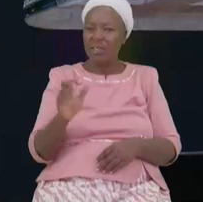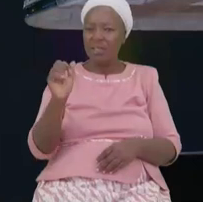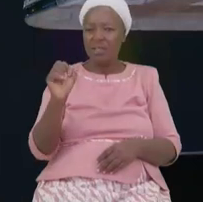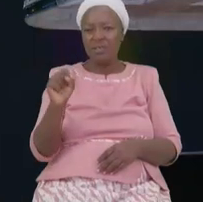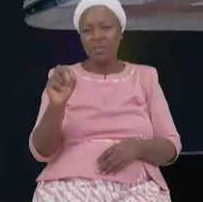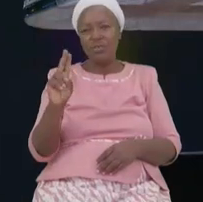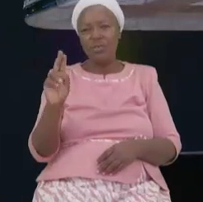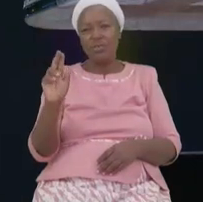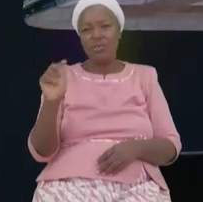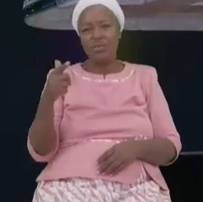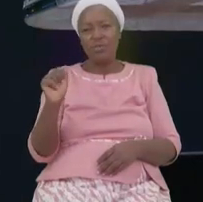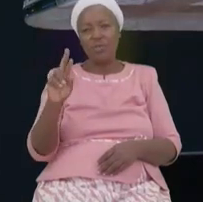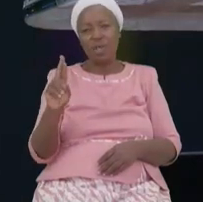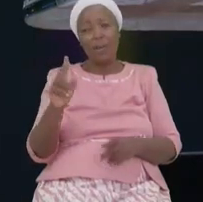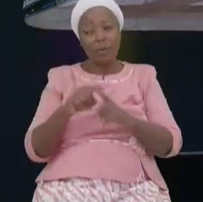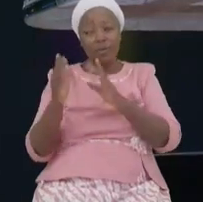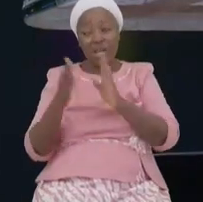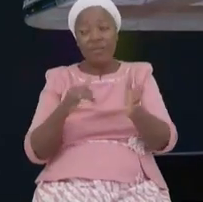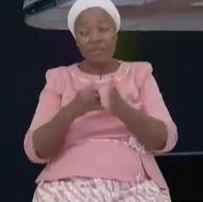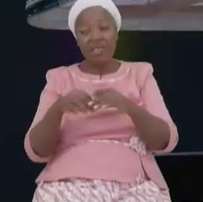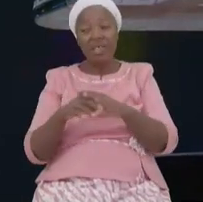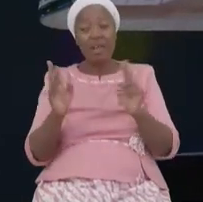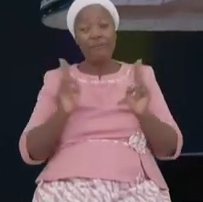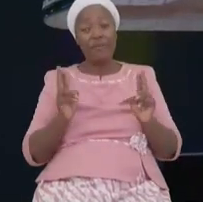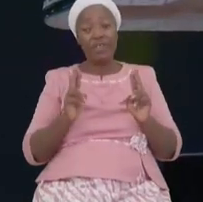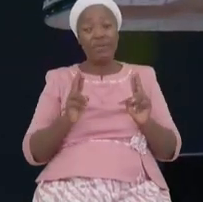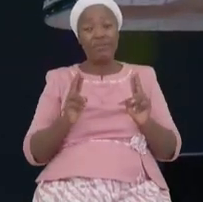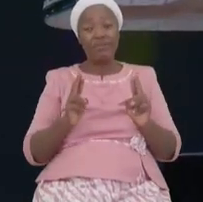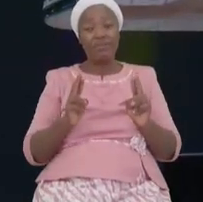tu laisses le sucre dans le frigo ou bien